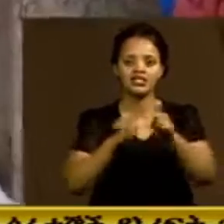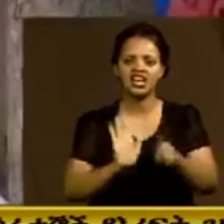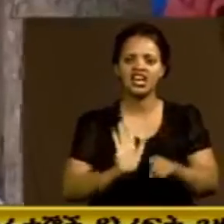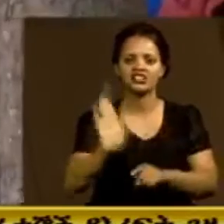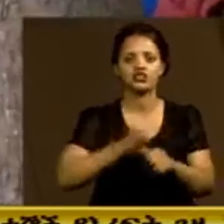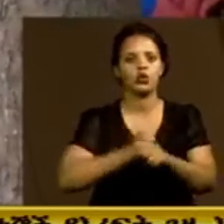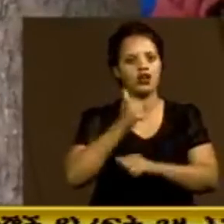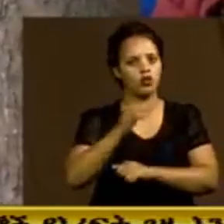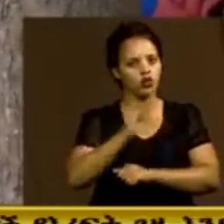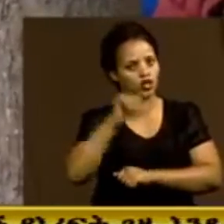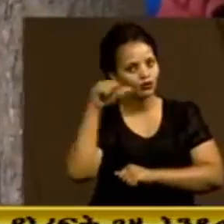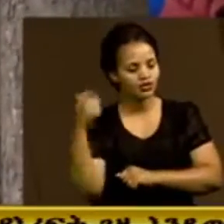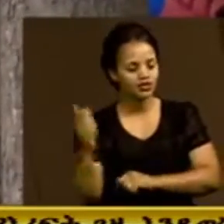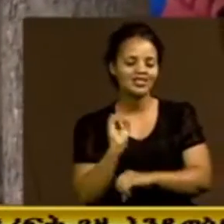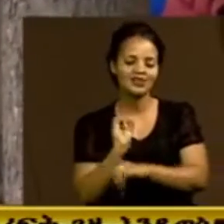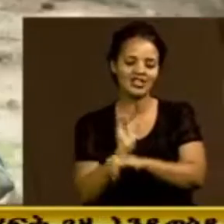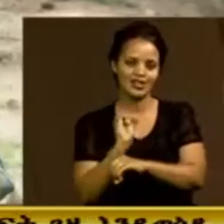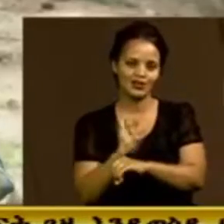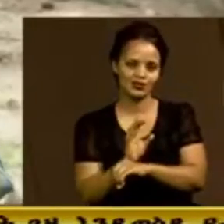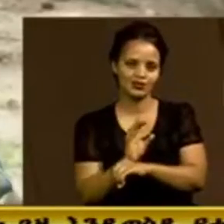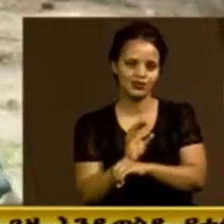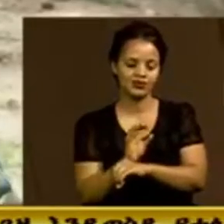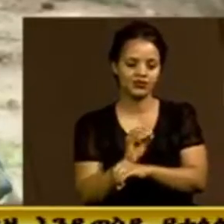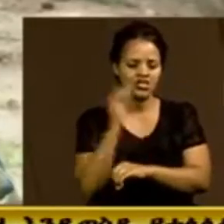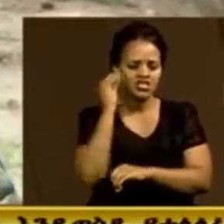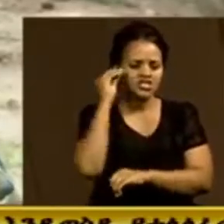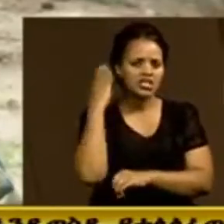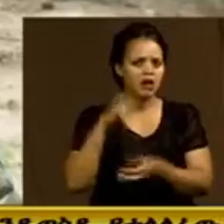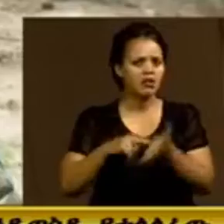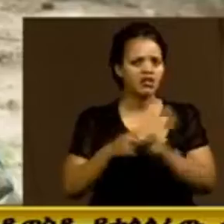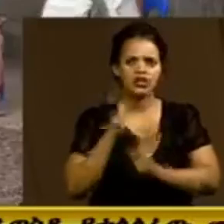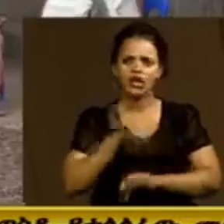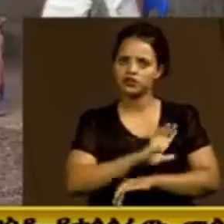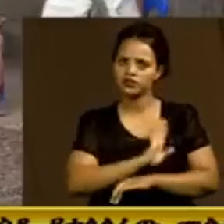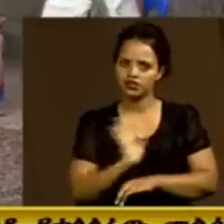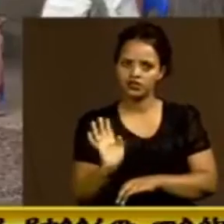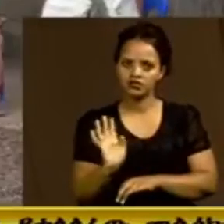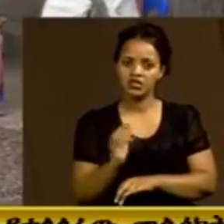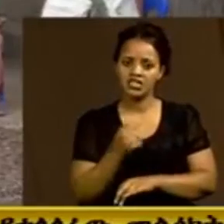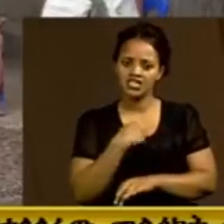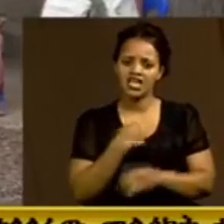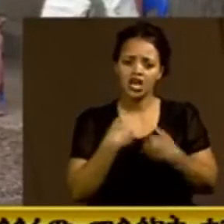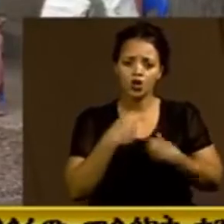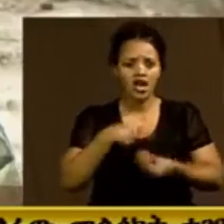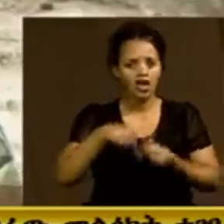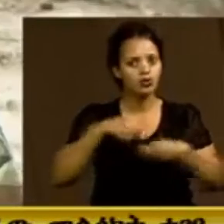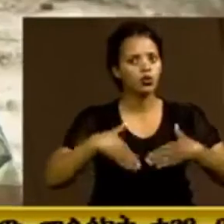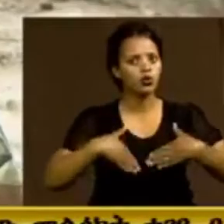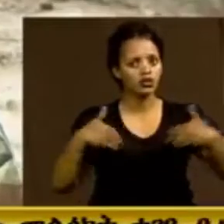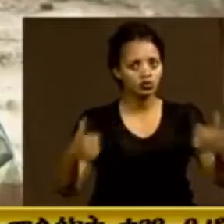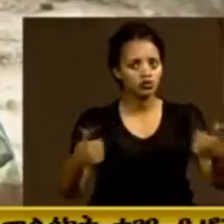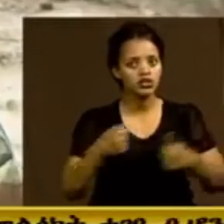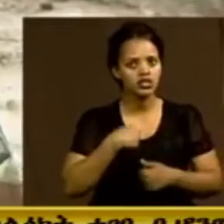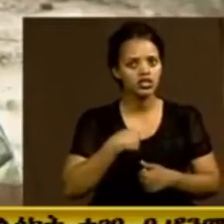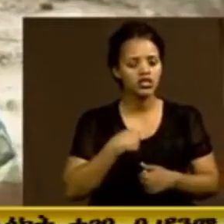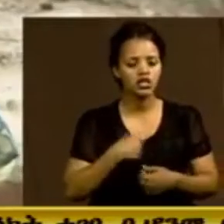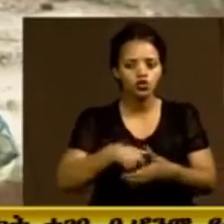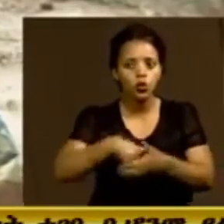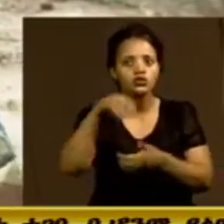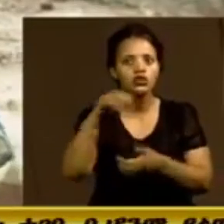ከራሳቸው አልፈው ሌሎችም ይመክራሉ። ችላ ማለት አያስፈልገን። እኔ ያለው አካባቢ ወጣቶች፣ እኔ